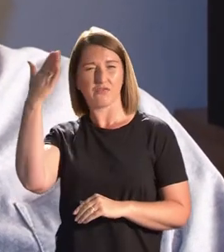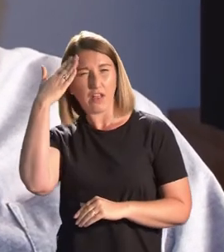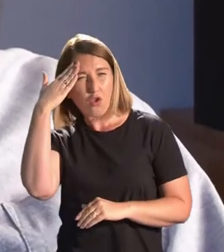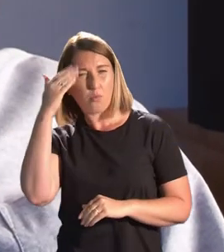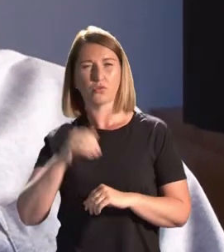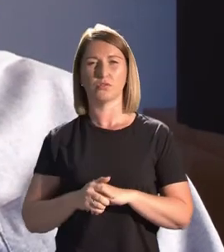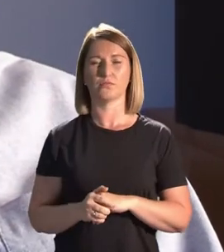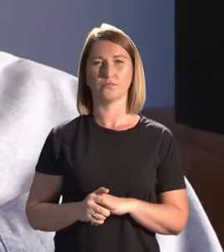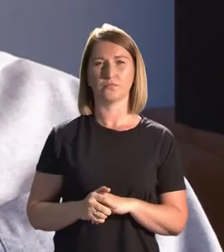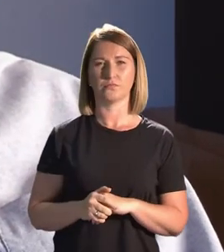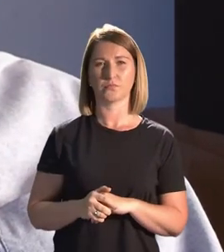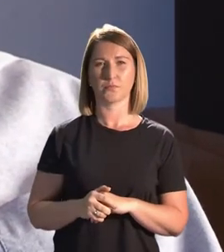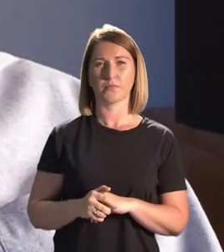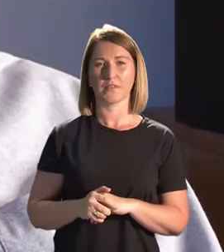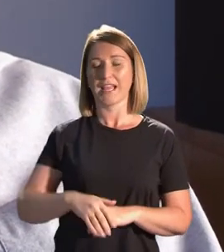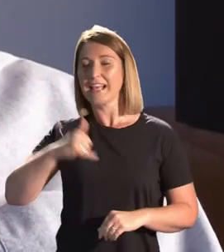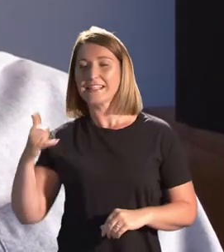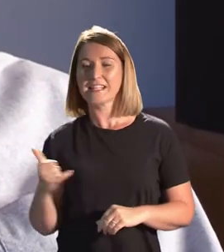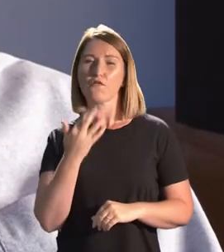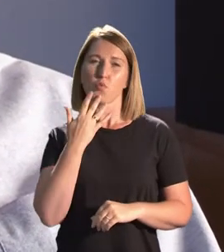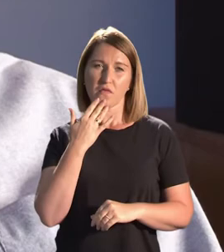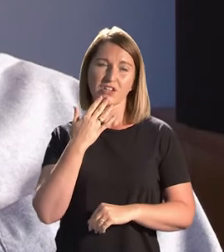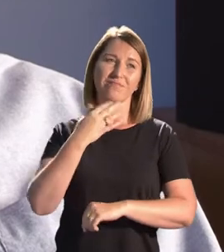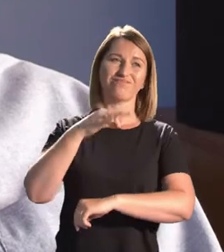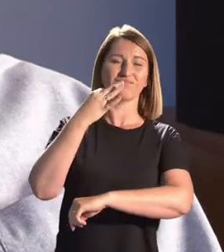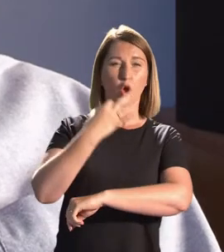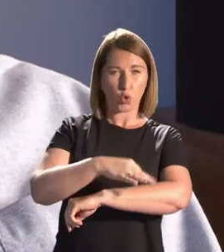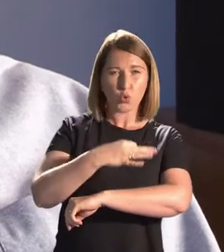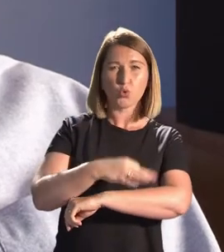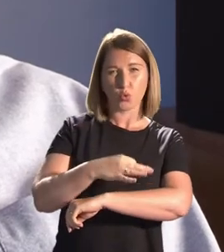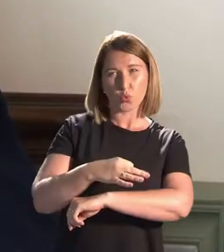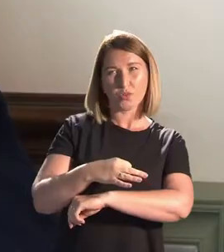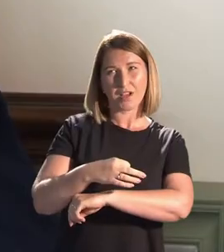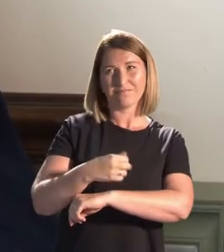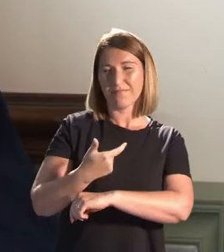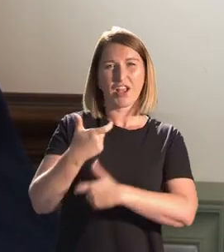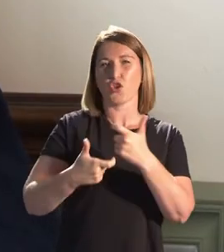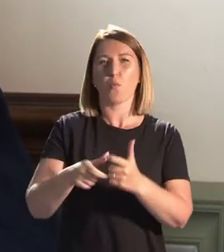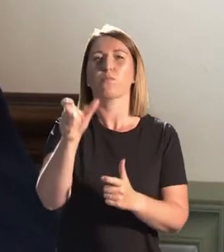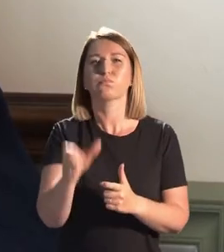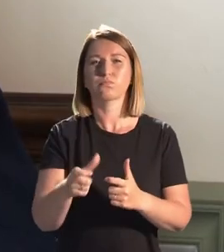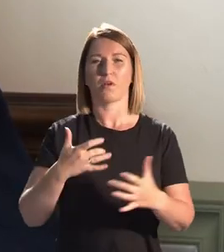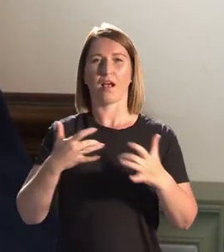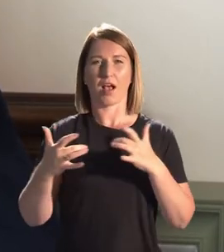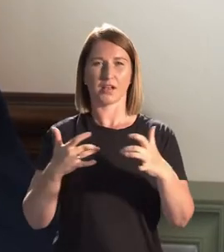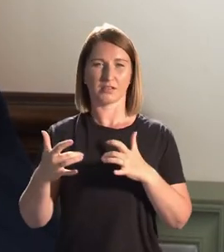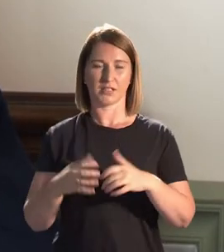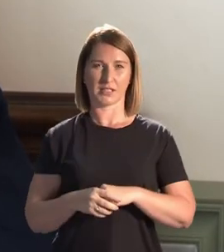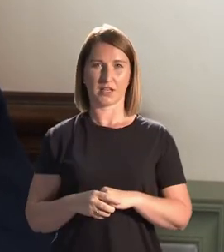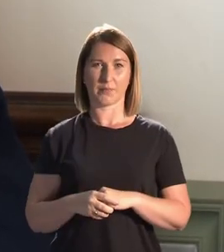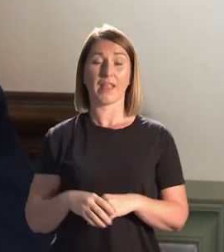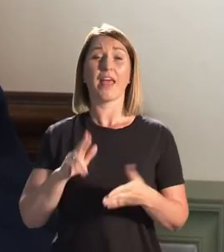świadomości. Zawsze mówię, że studia, tak niektórzy mówią, że artysty nie zrobią, natomiast studia